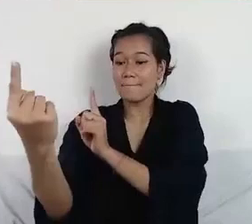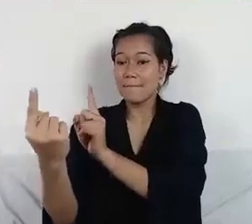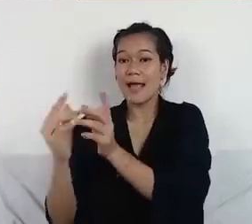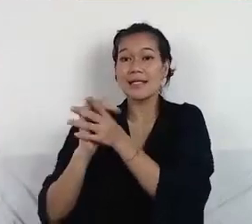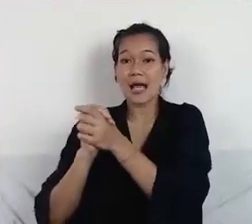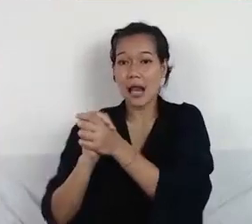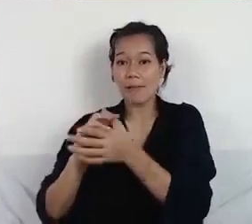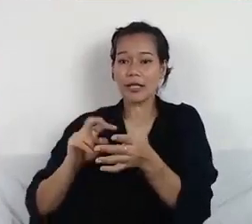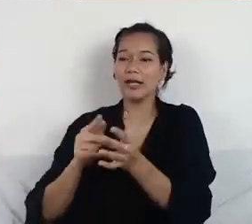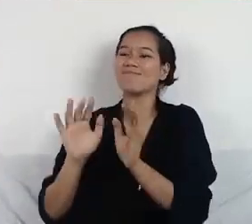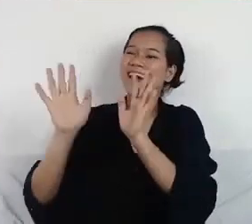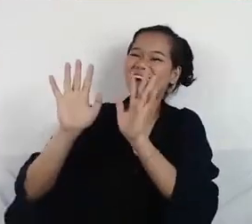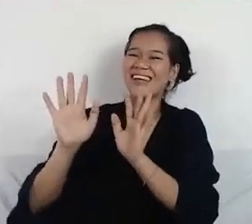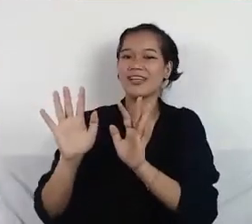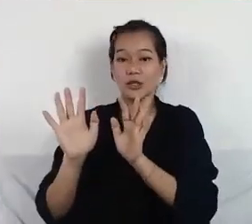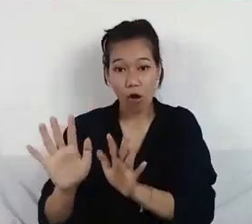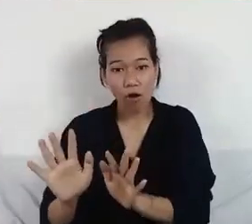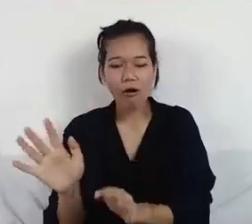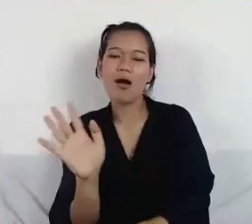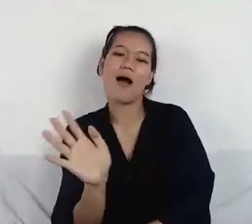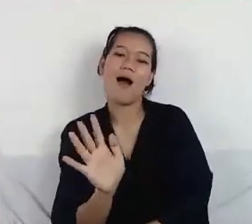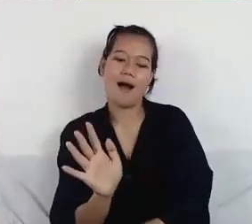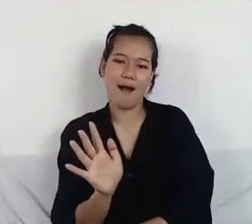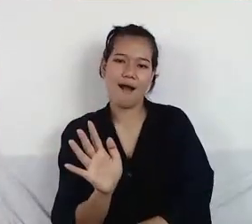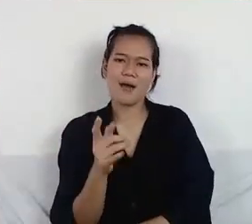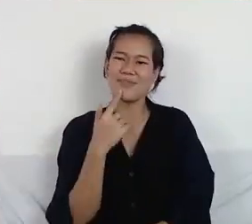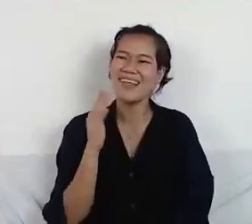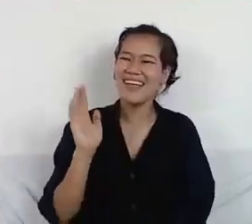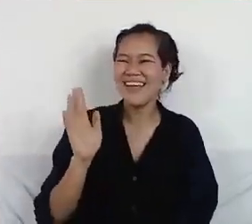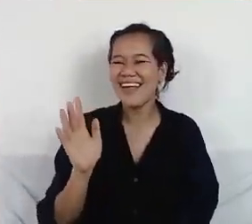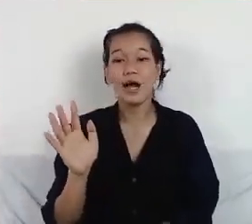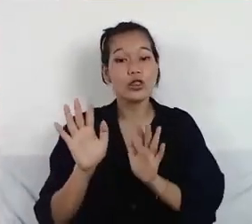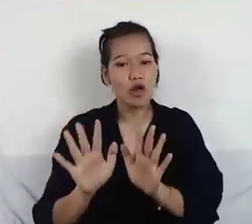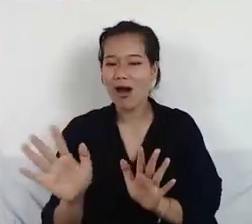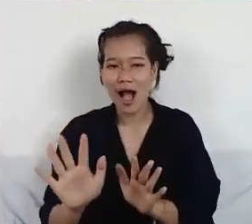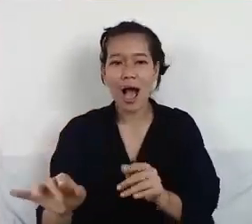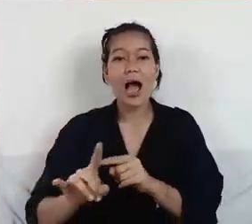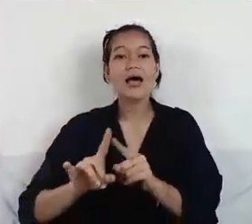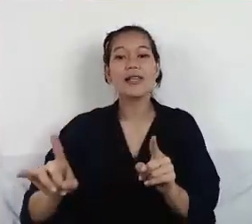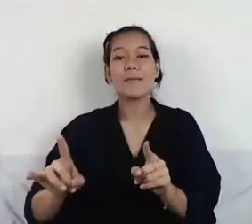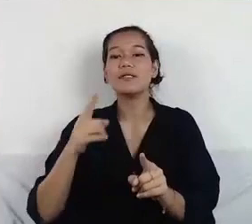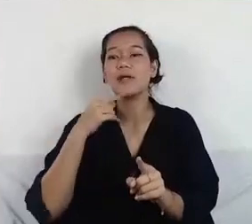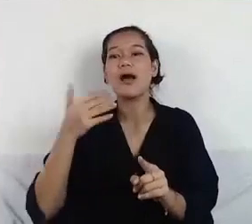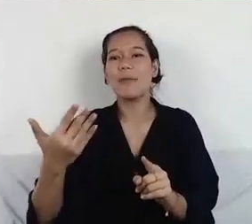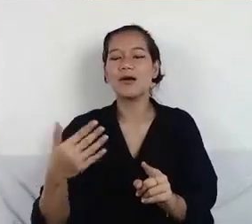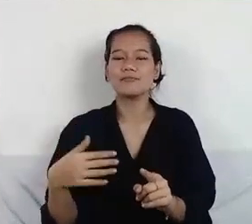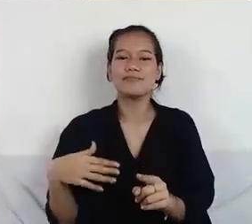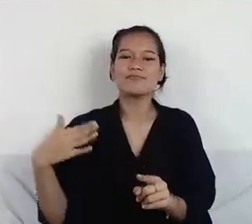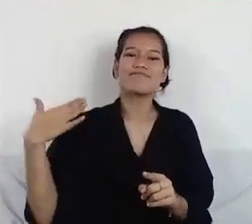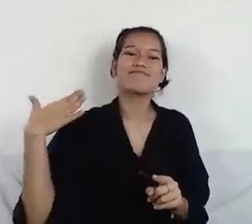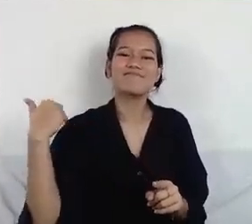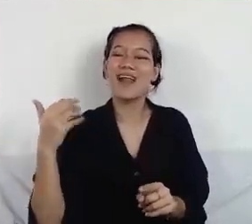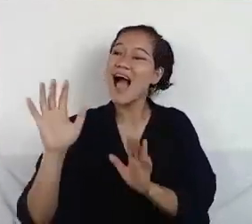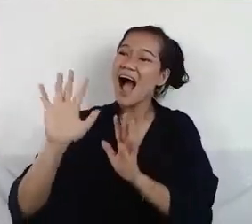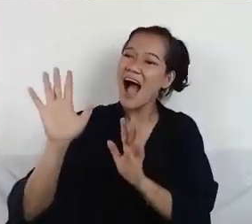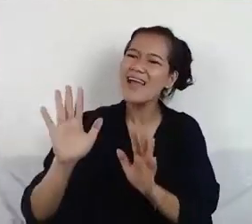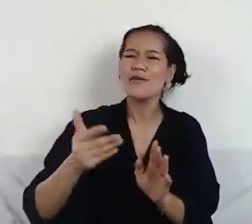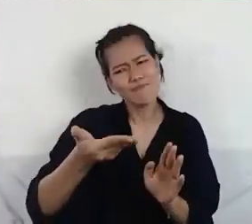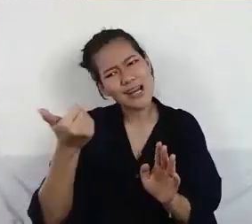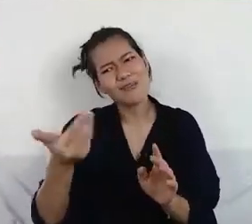memberikan salam. Ya. Bukan hanya basa-basi, tetapi juga disuruh mampir.